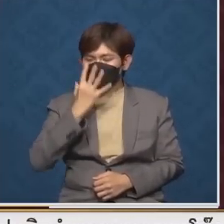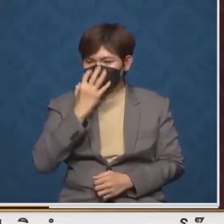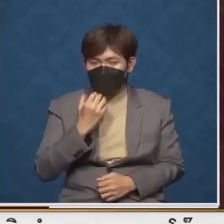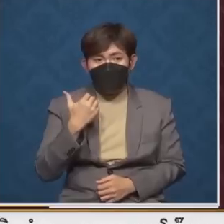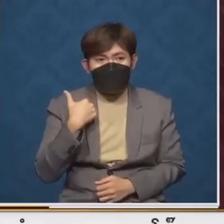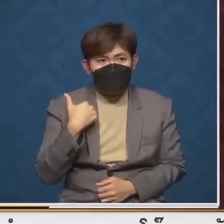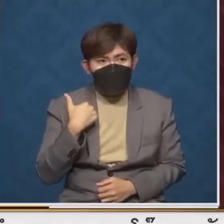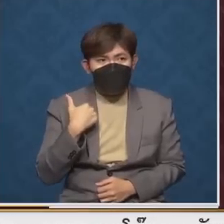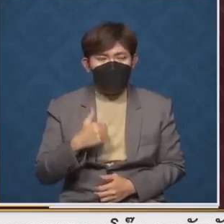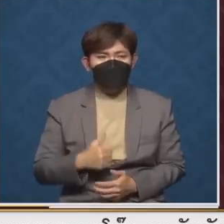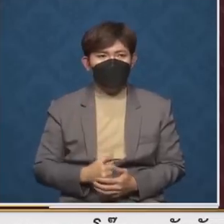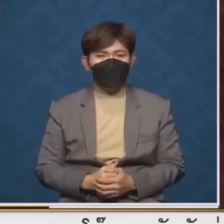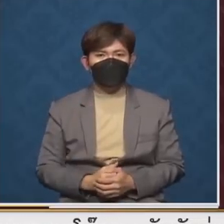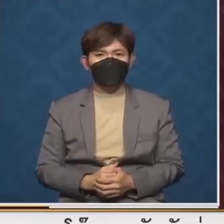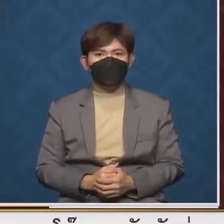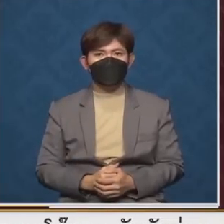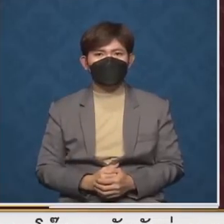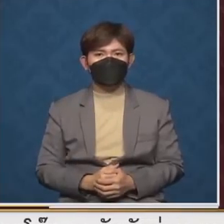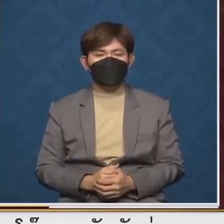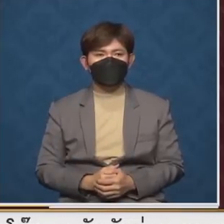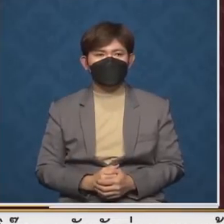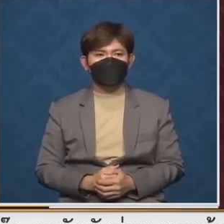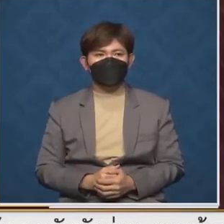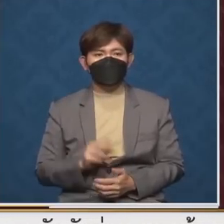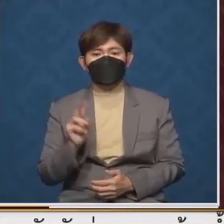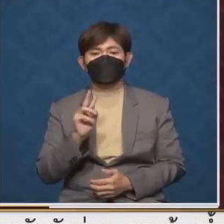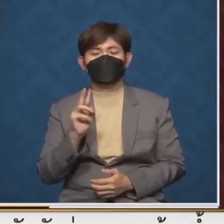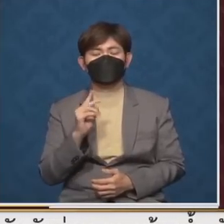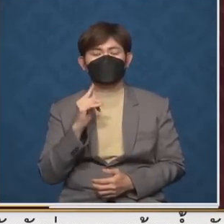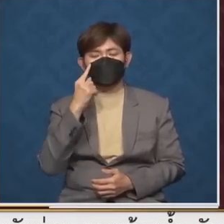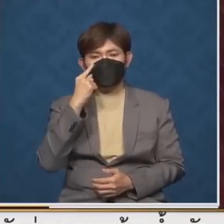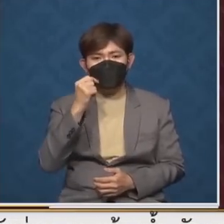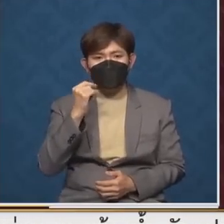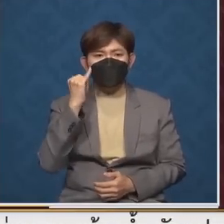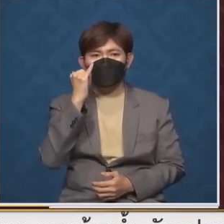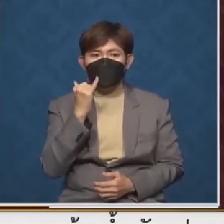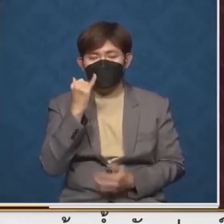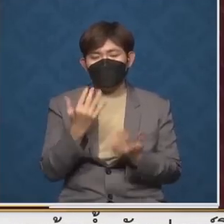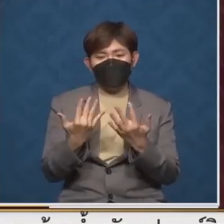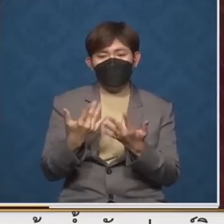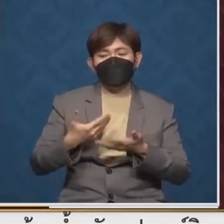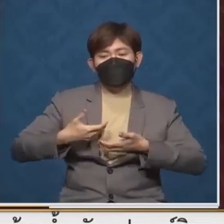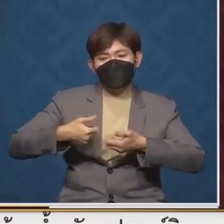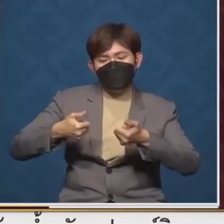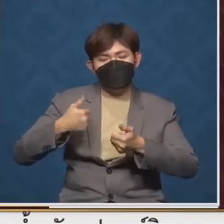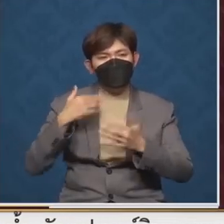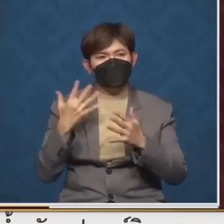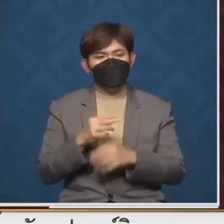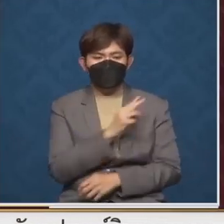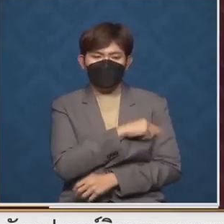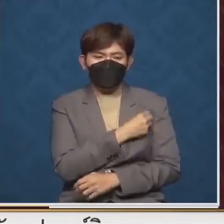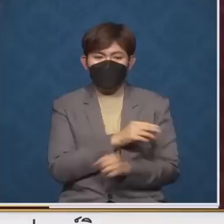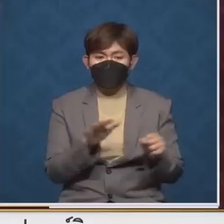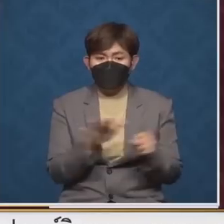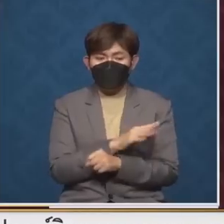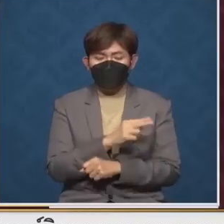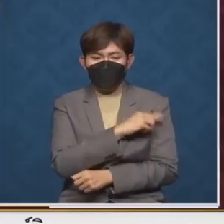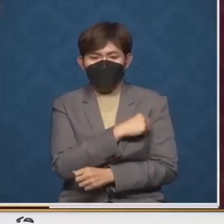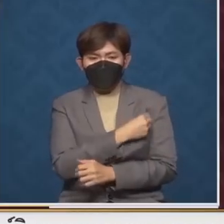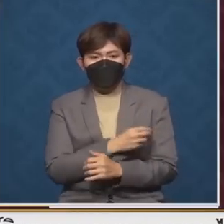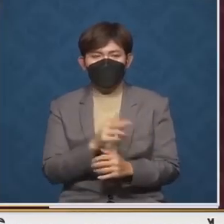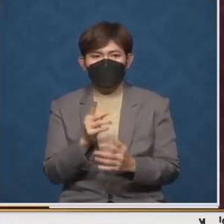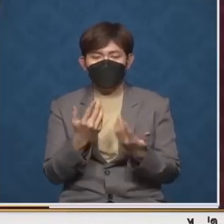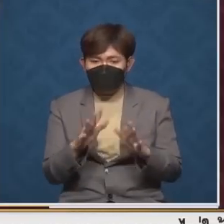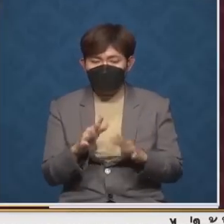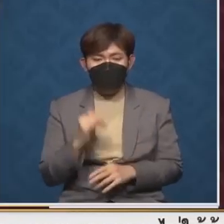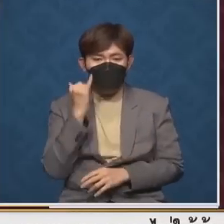ต่อไปครับอยู่กนสองคนตายร่อย ลอคนมารั ไม่มใครมารับ หมาเต็เตียงเต็ยายตาย